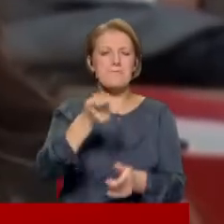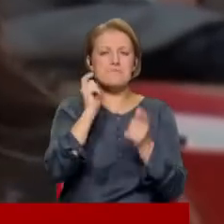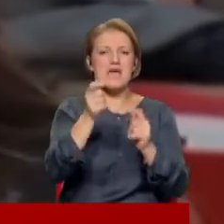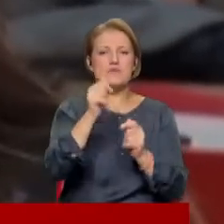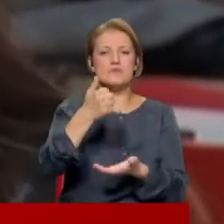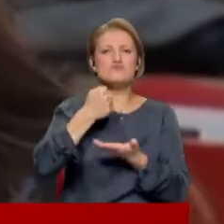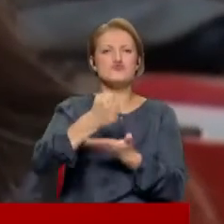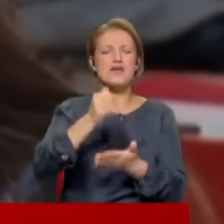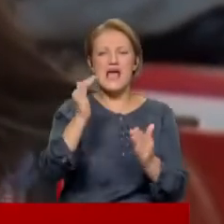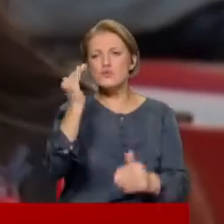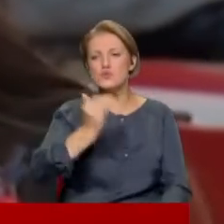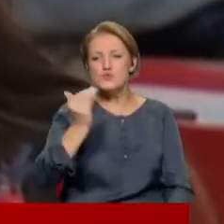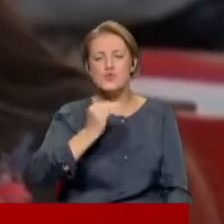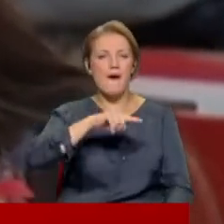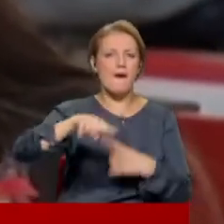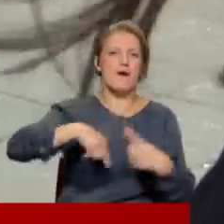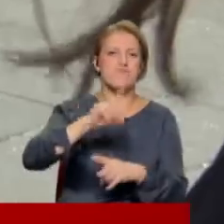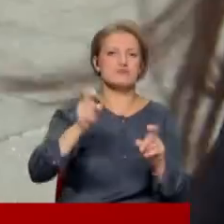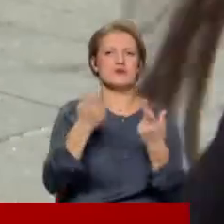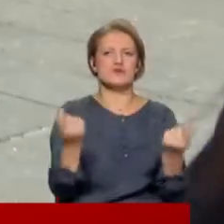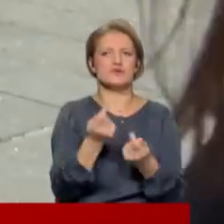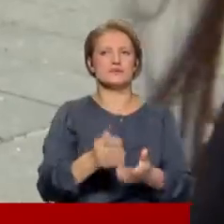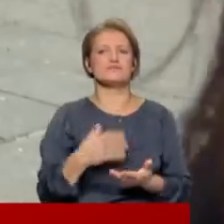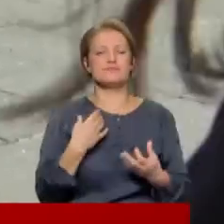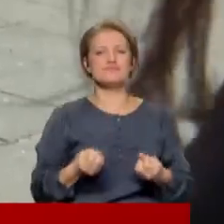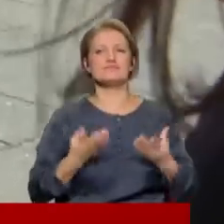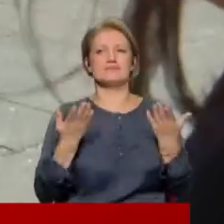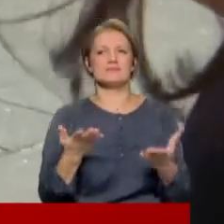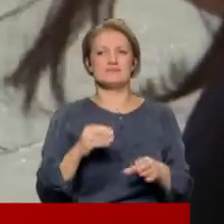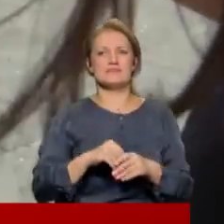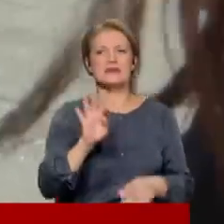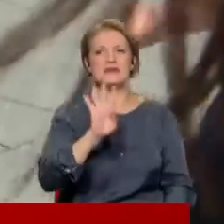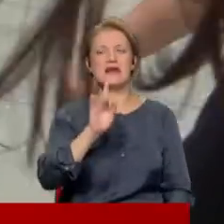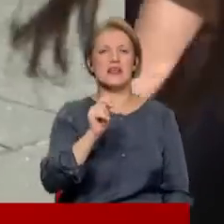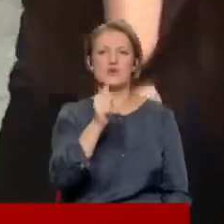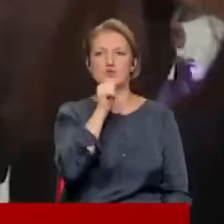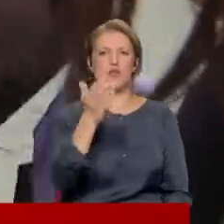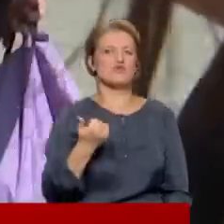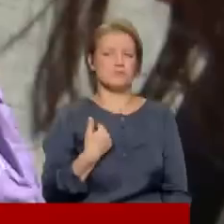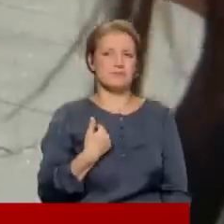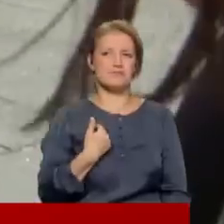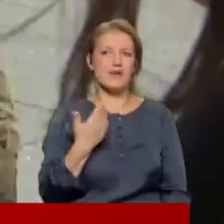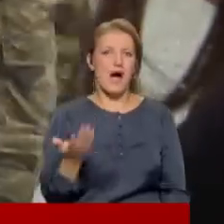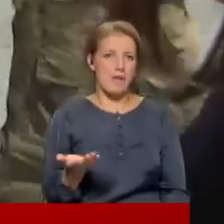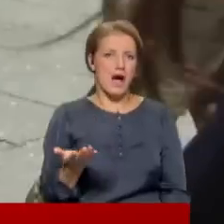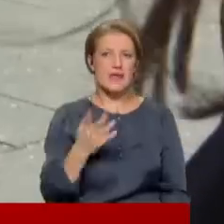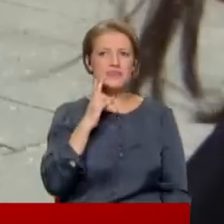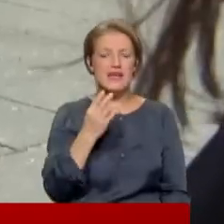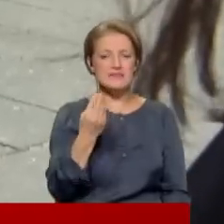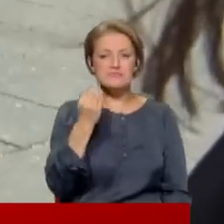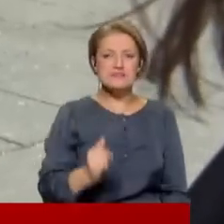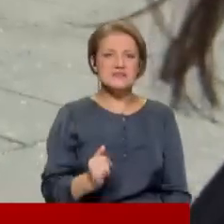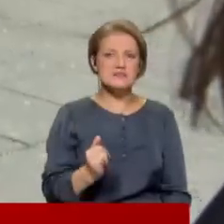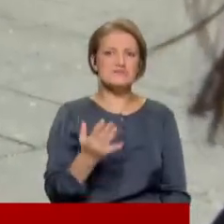mecburen bütçesine en uygununu bulmaya çalışıyor. Gücüm olmadığı için gidiyorum, 40 liralık su alıyorum mesela. Ama temiz mi pis